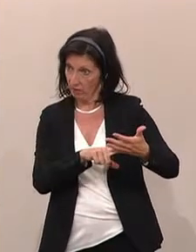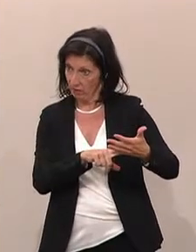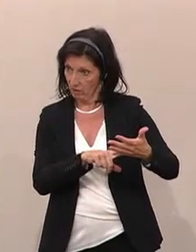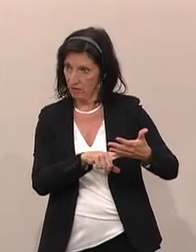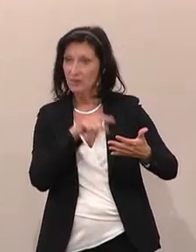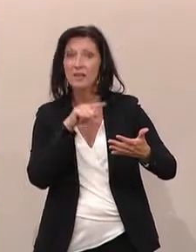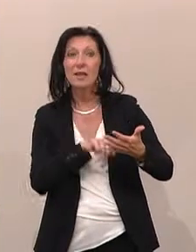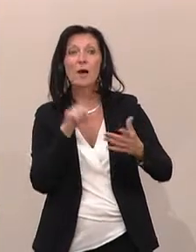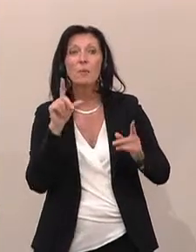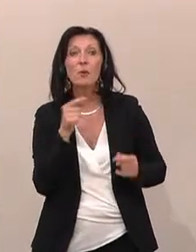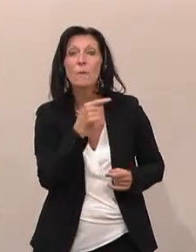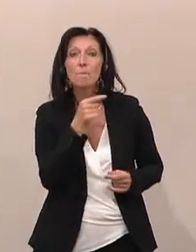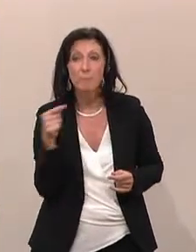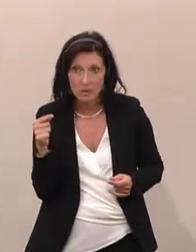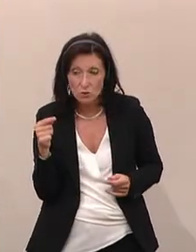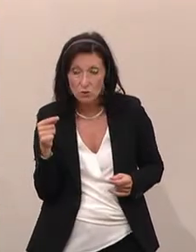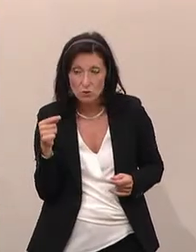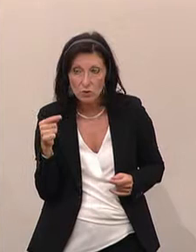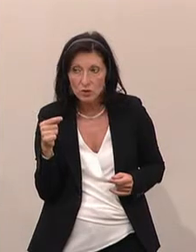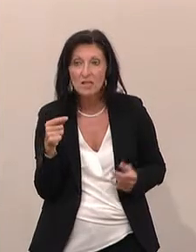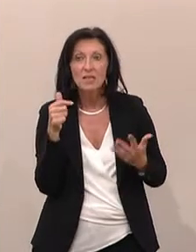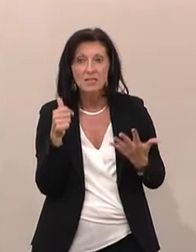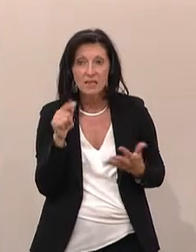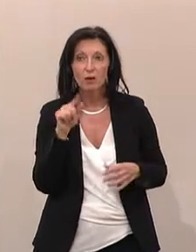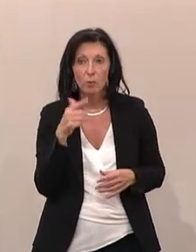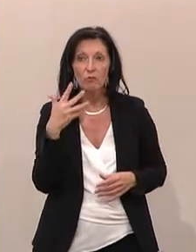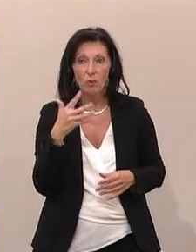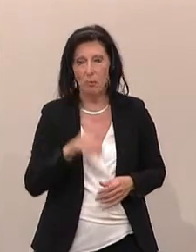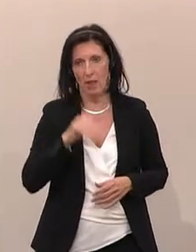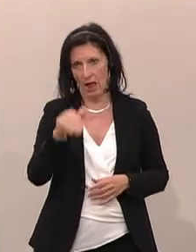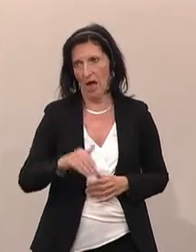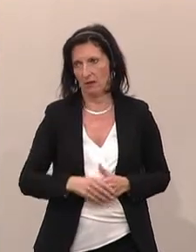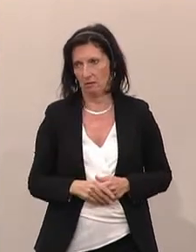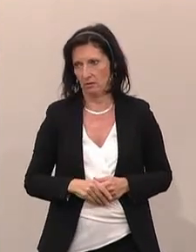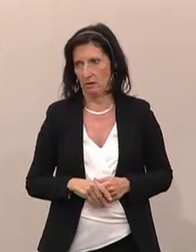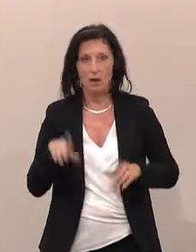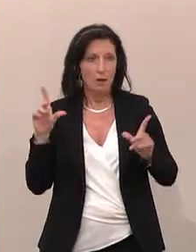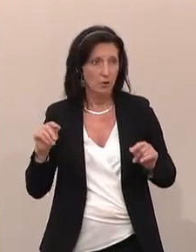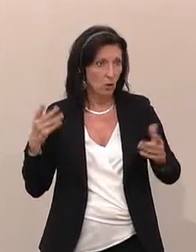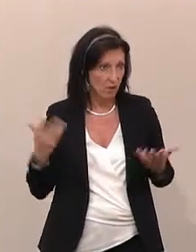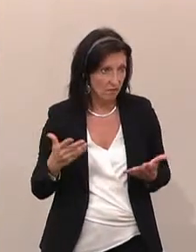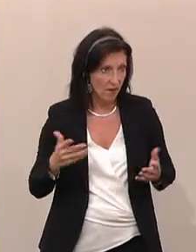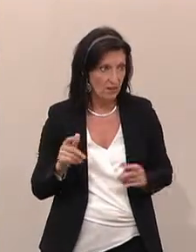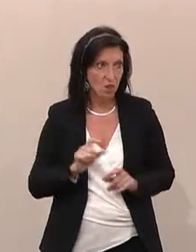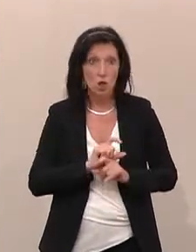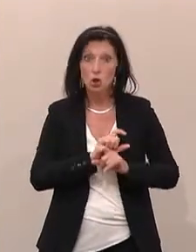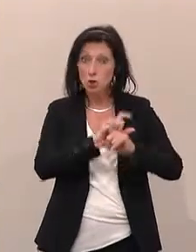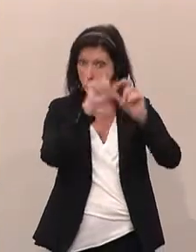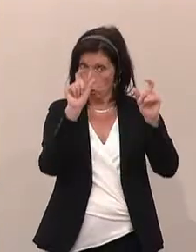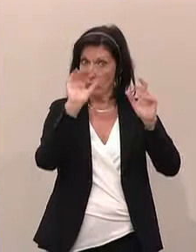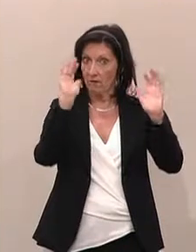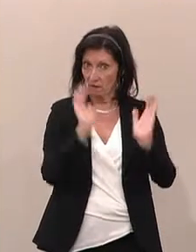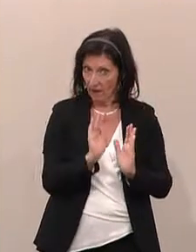Das ist ein Minus von 6,5 Milliarden. Das heißt, wir haben hier eine absolute Verschuldung, die zurückgegangen ist, und